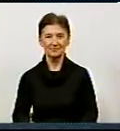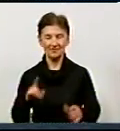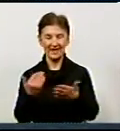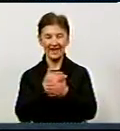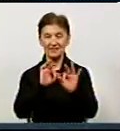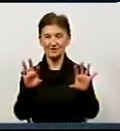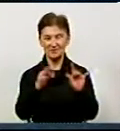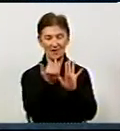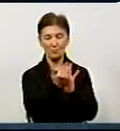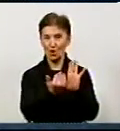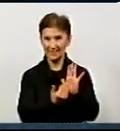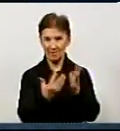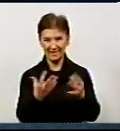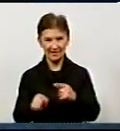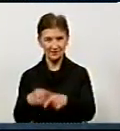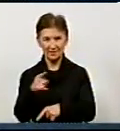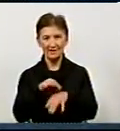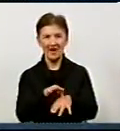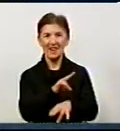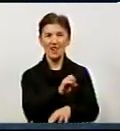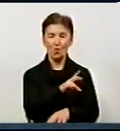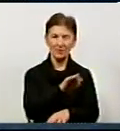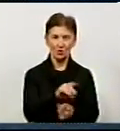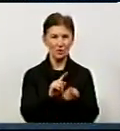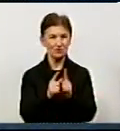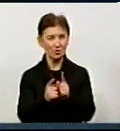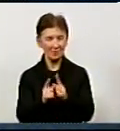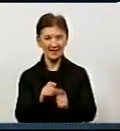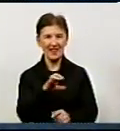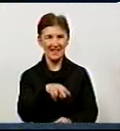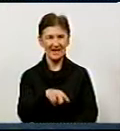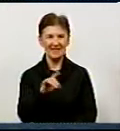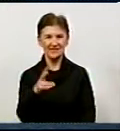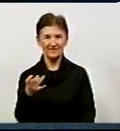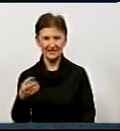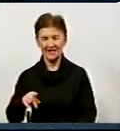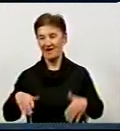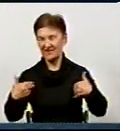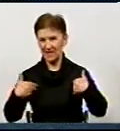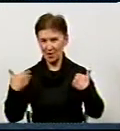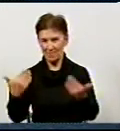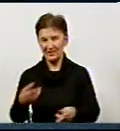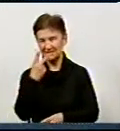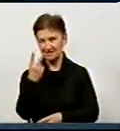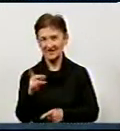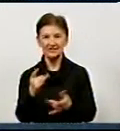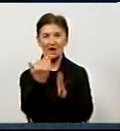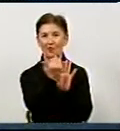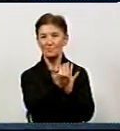ефірі інформаційна програма «День за днем». В студії Ірина Науменко, сурдопереклад Лілії Савицької. Вітаємо вас. Дивіться у